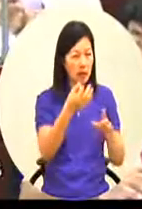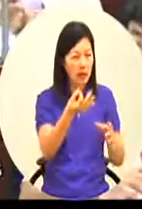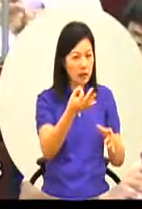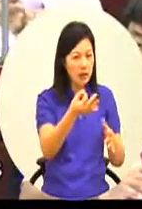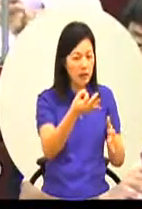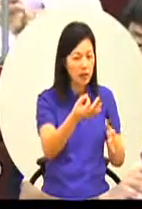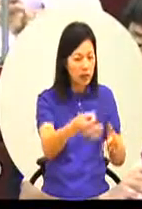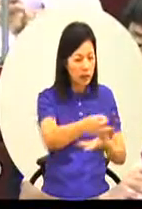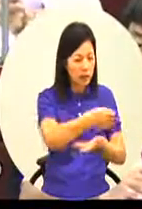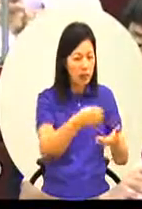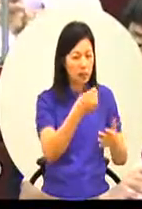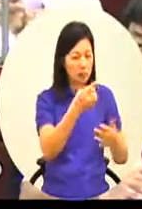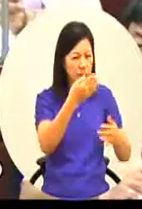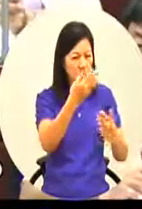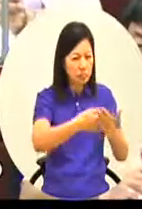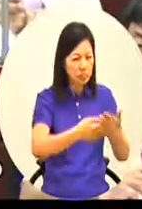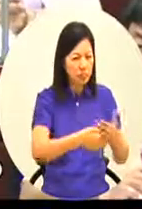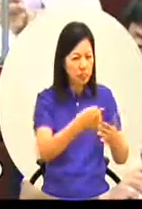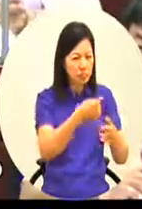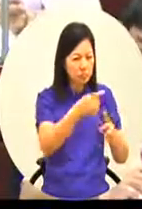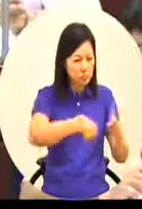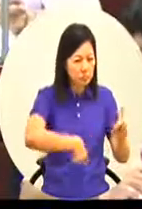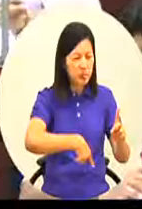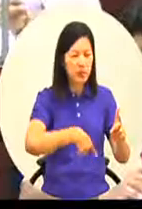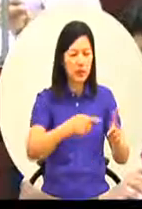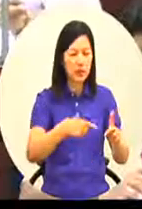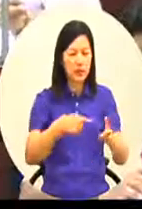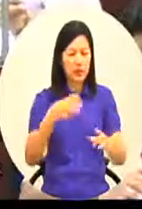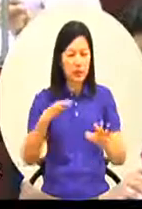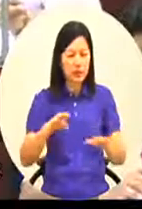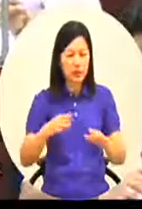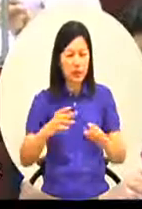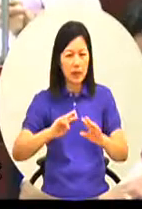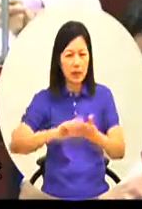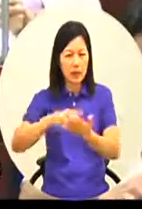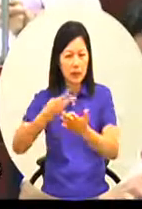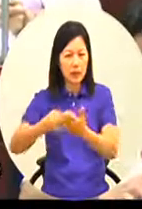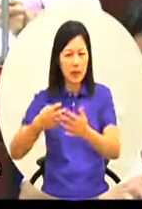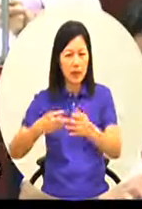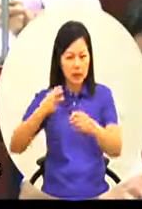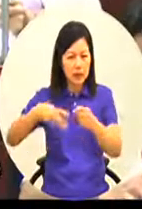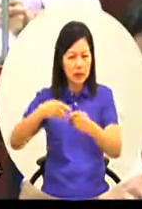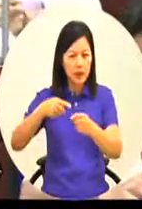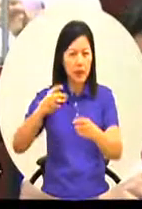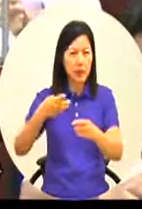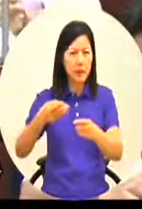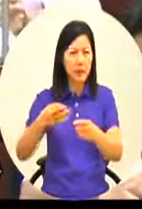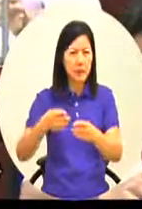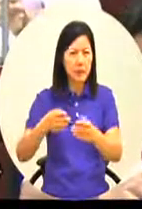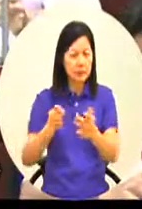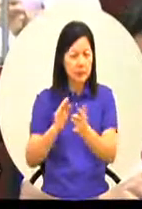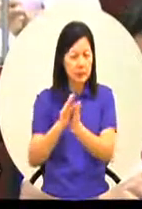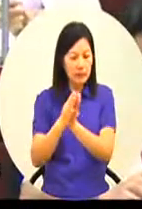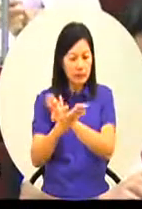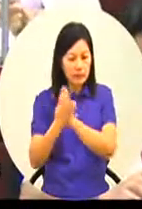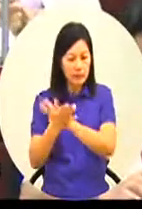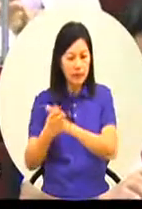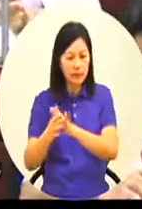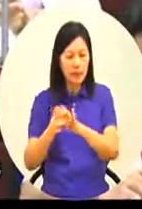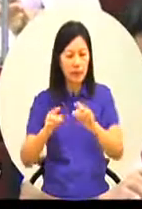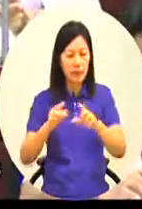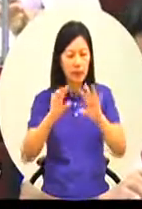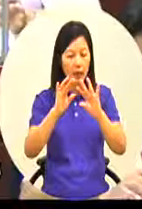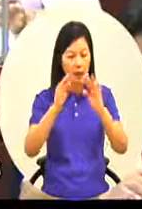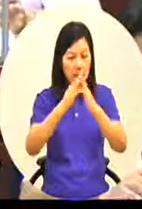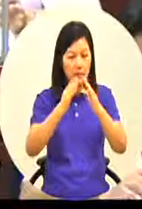的这个调涨就是根据三年来这个房地产变动的一个景气的变动的一个状况跟那些因